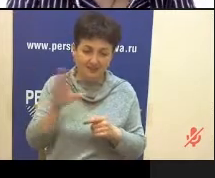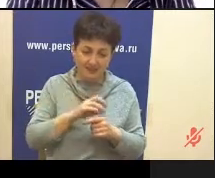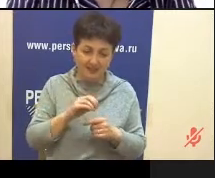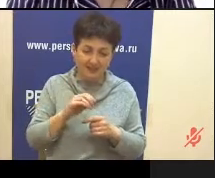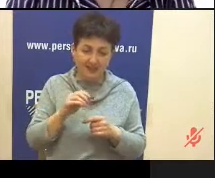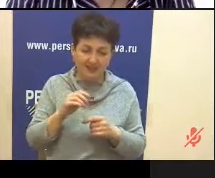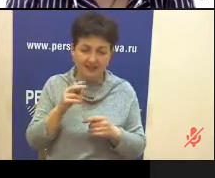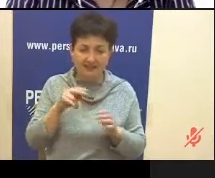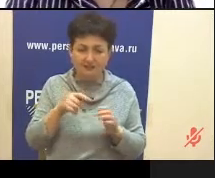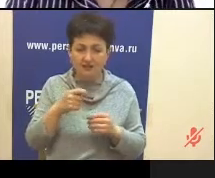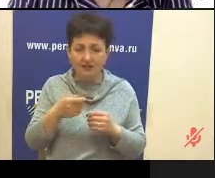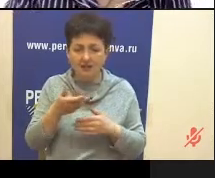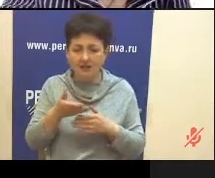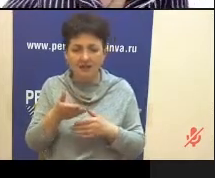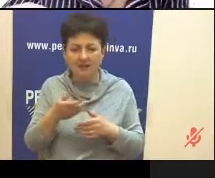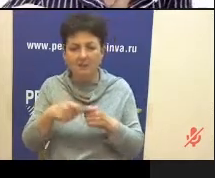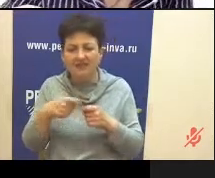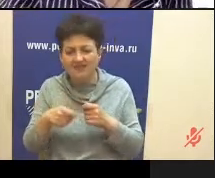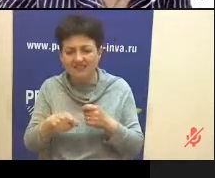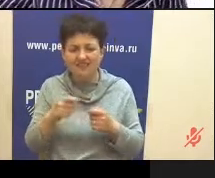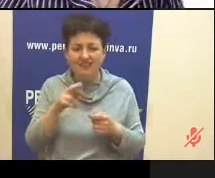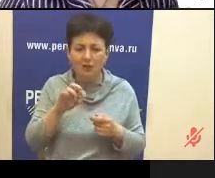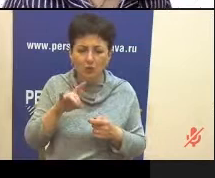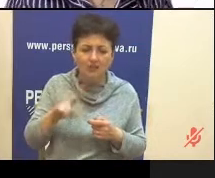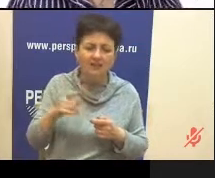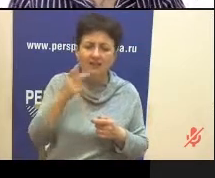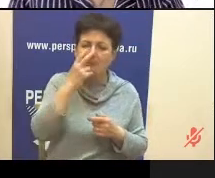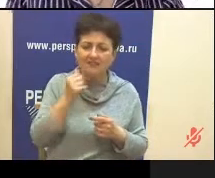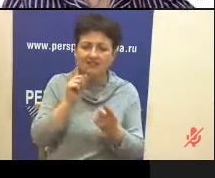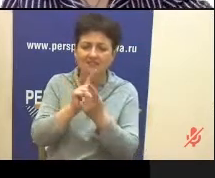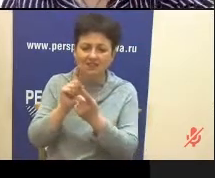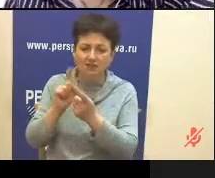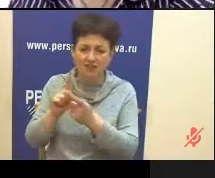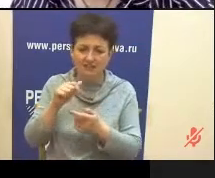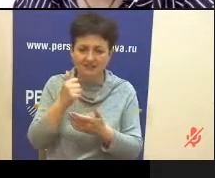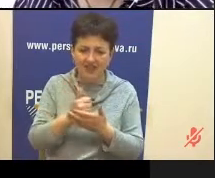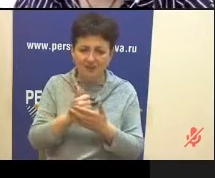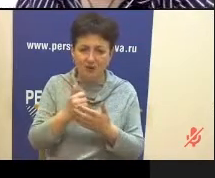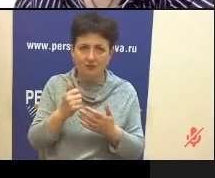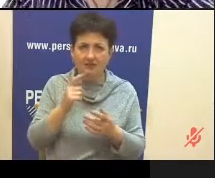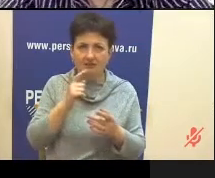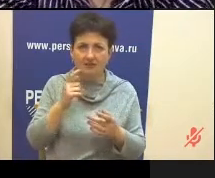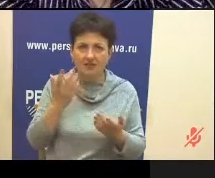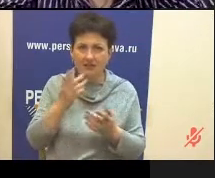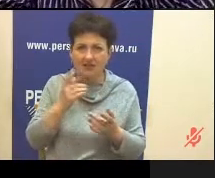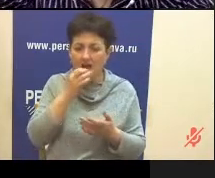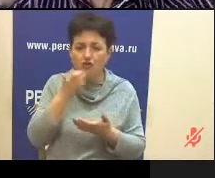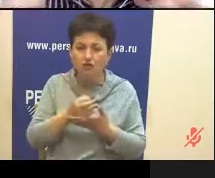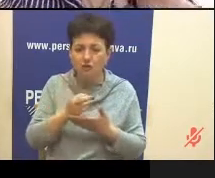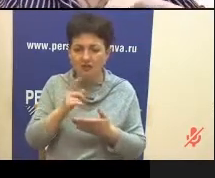все доноры, условно инвесторы, с которыми вы, как правило, привыкли встречаться в основном на отчетных